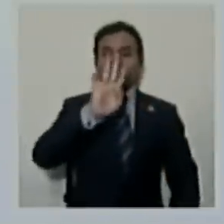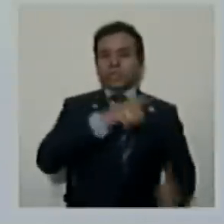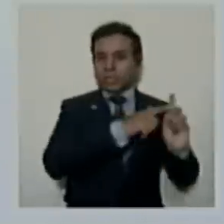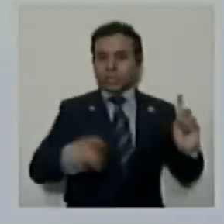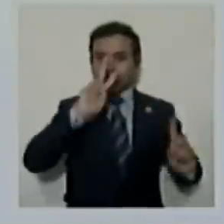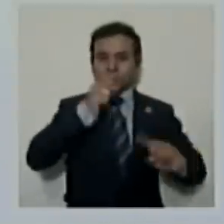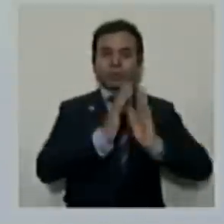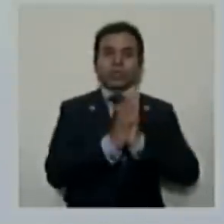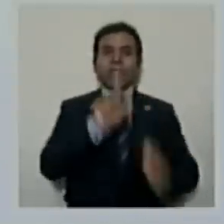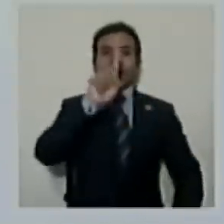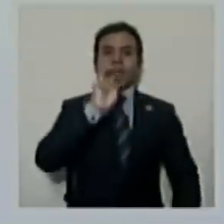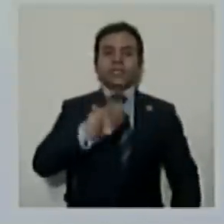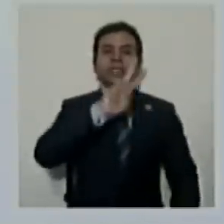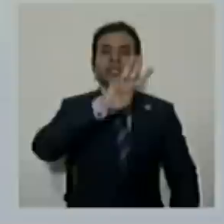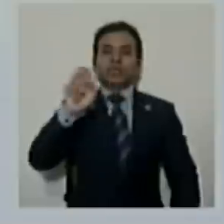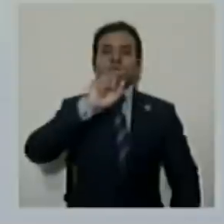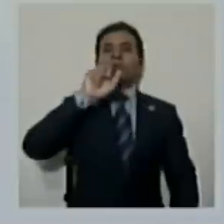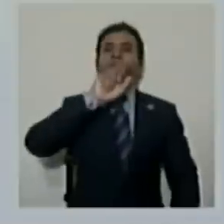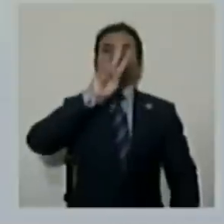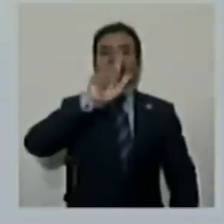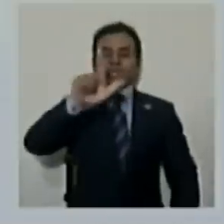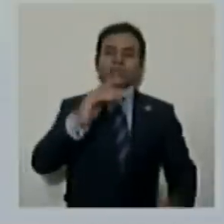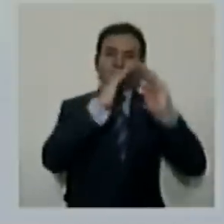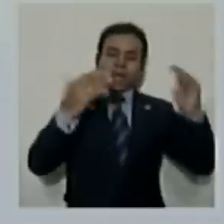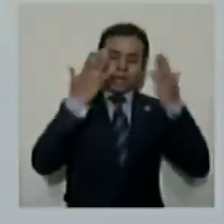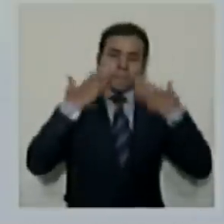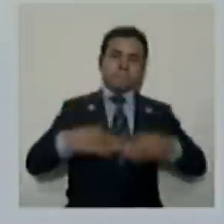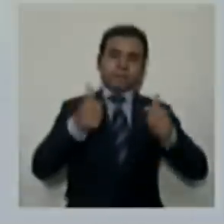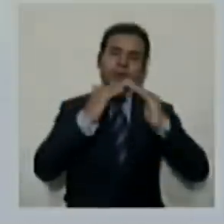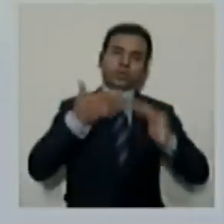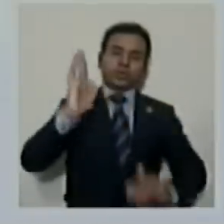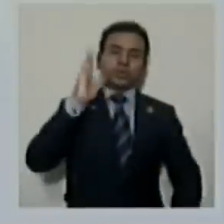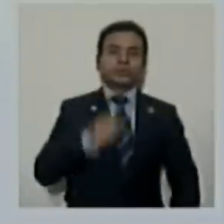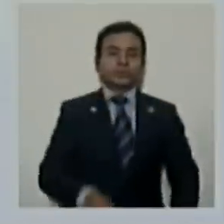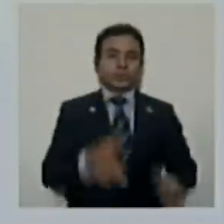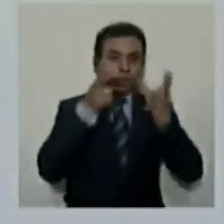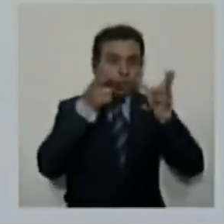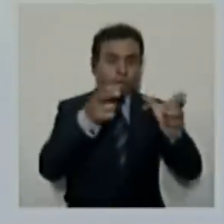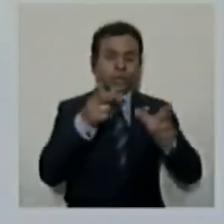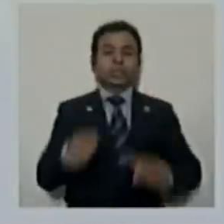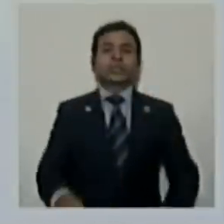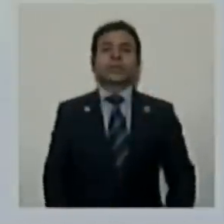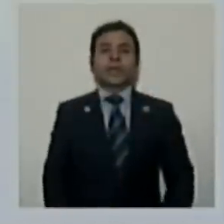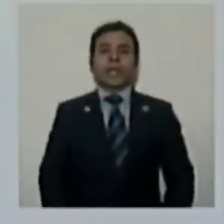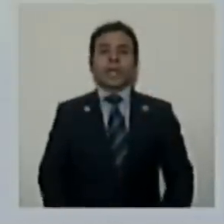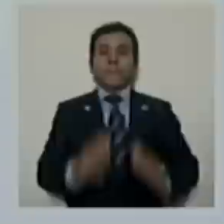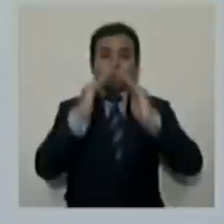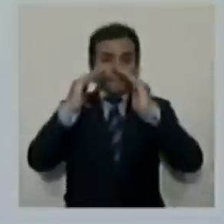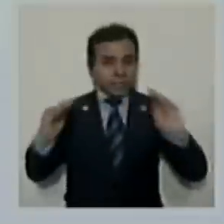1794 জন। 24 ঘন্টা ছাড় পেয়েছে 84 জন এবং এ পর্যন্ত 1327 জন